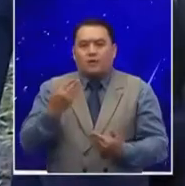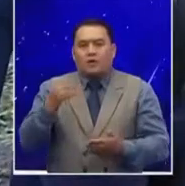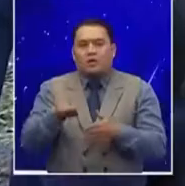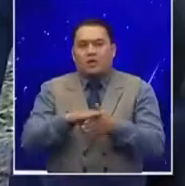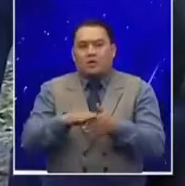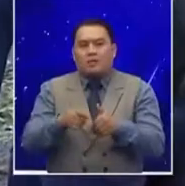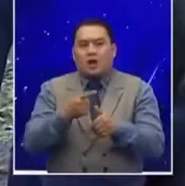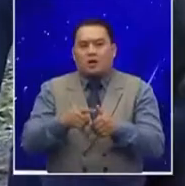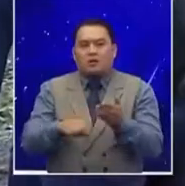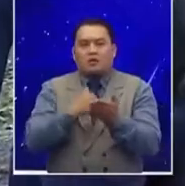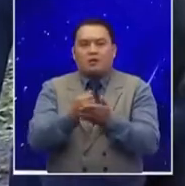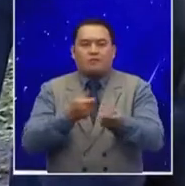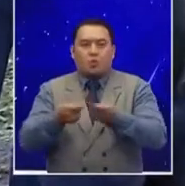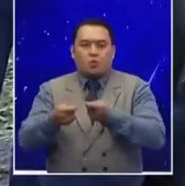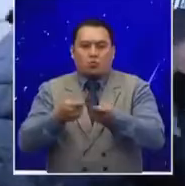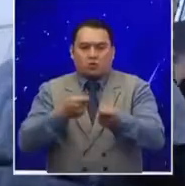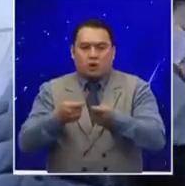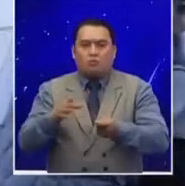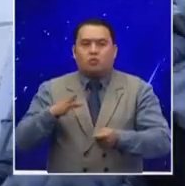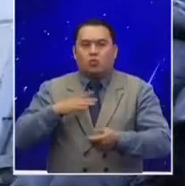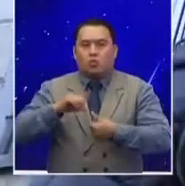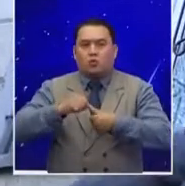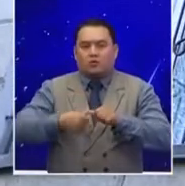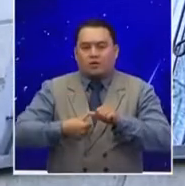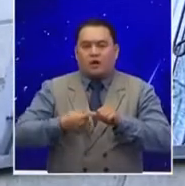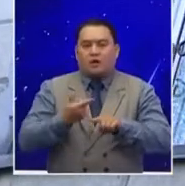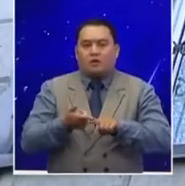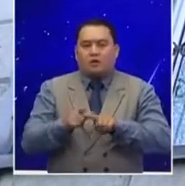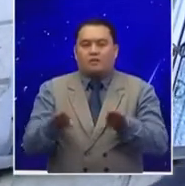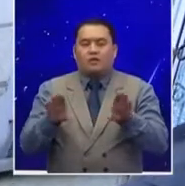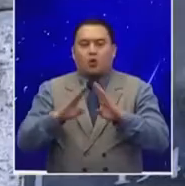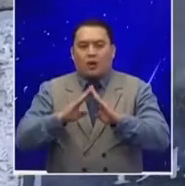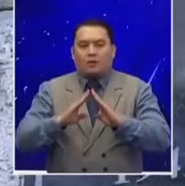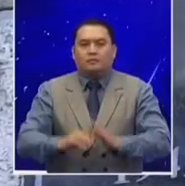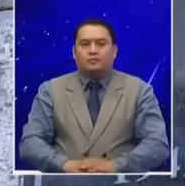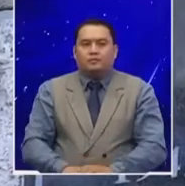профессора и ректора главного вуза Семиречья будет украшать стены этого жилого дома.